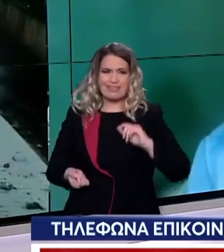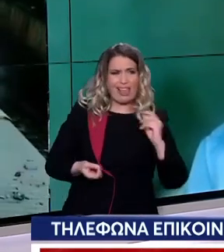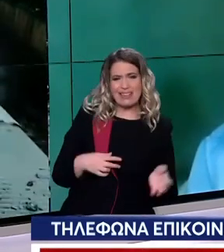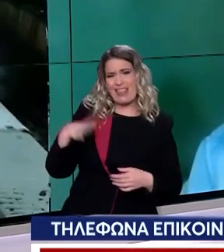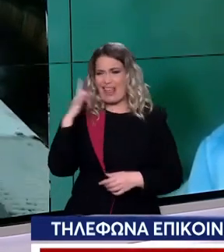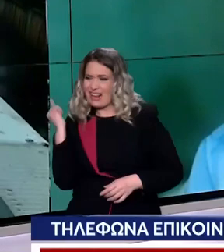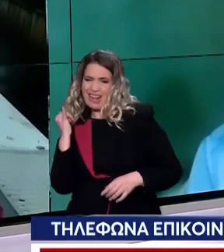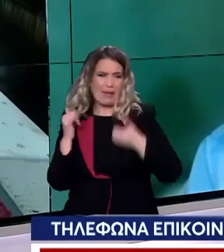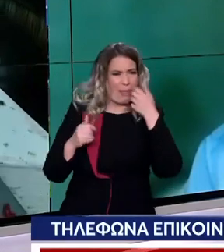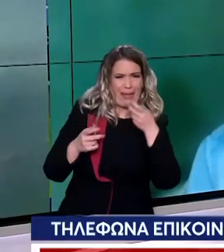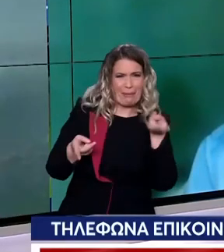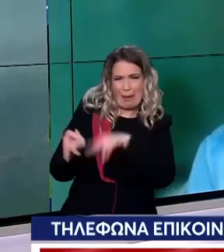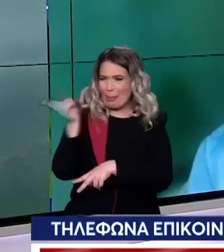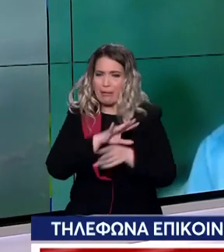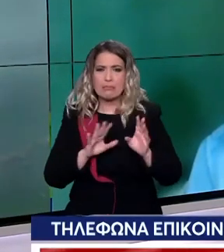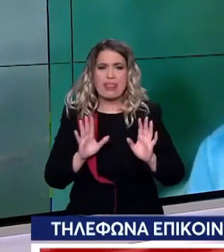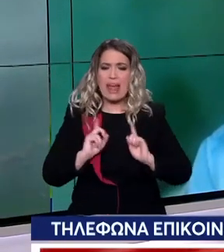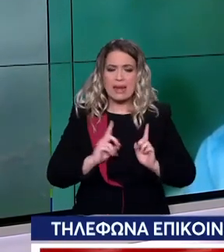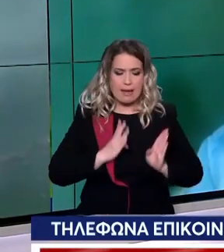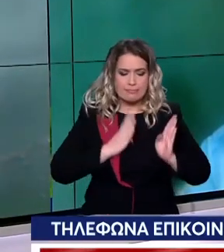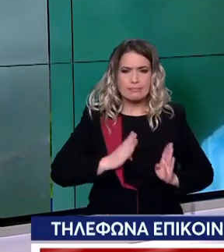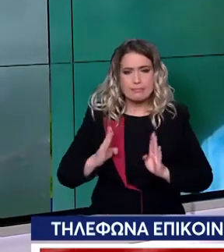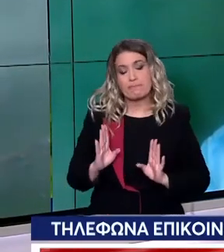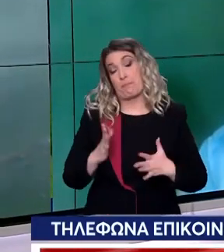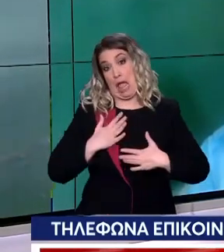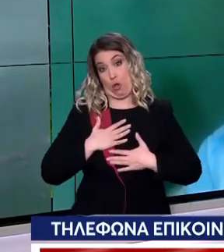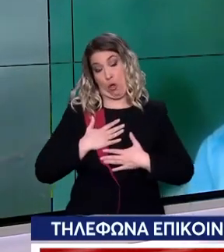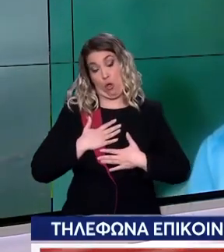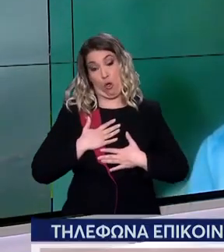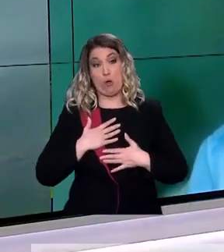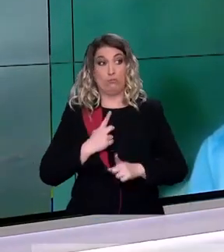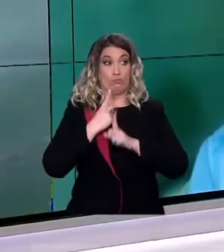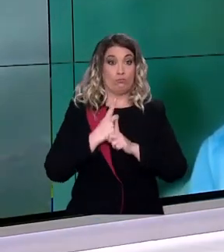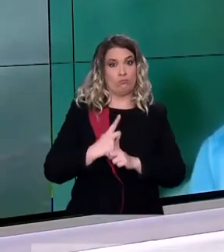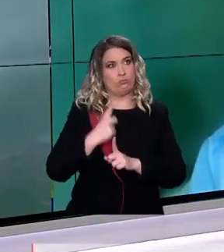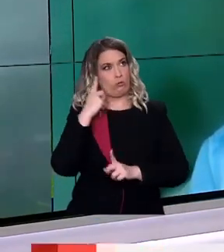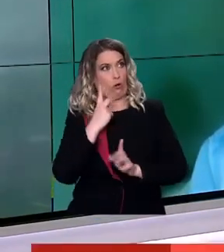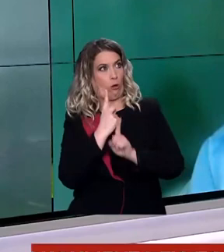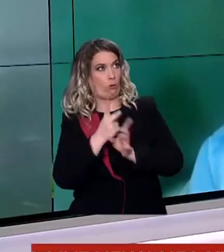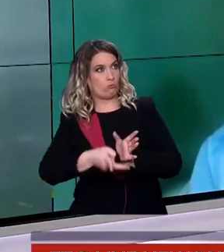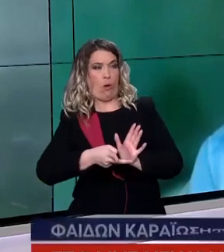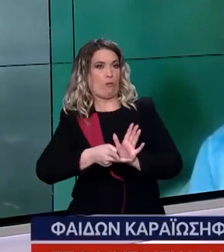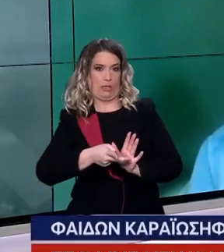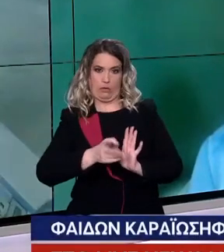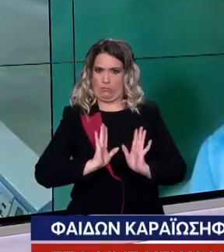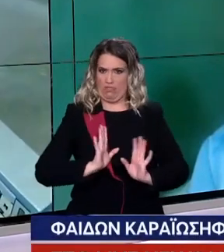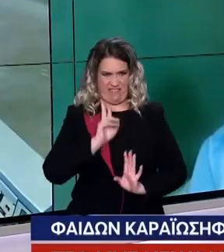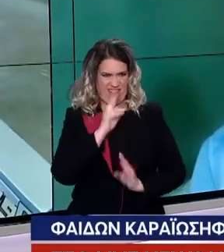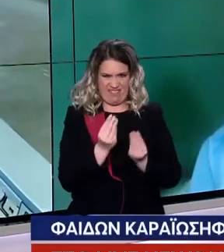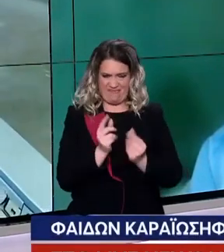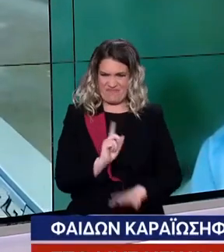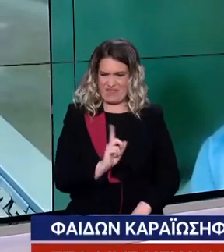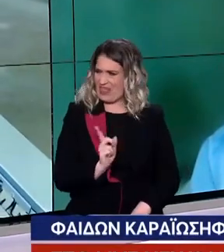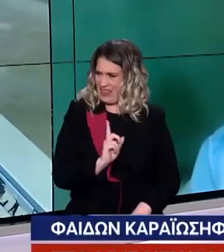καταλαβαίνουν τα μισά δεν καταλαβαίνουν δεν είμαι ειδικός και δεν ξέρω γ αυτό ζήτησα απ τον κύριο καρα ιωσηφίδη να μας πει δύο σχόλια αλλά είχα την εντύπωση ότι οι